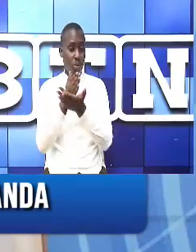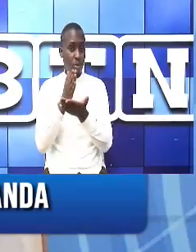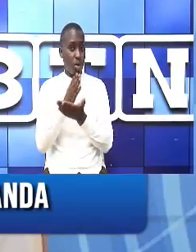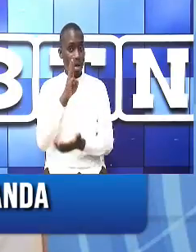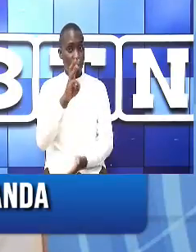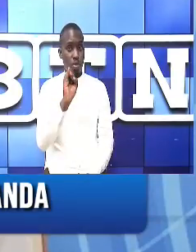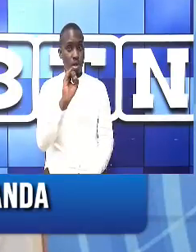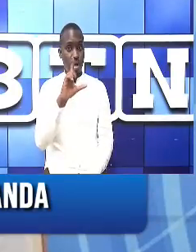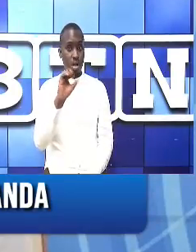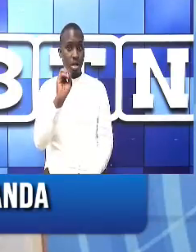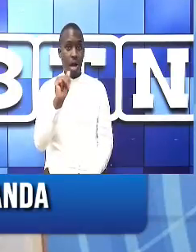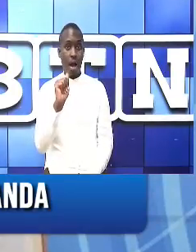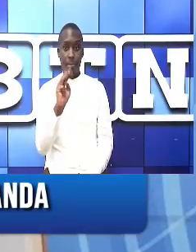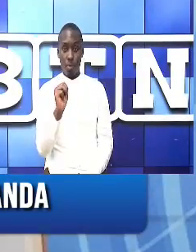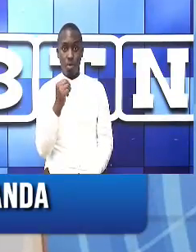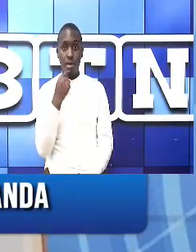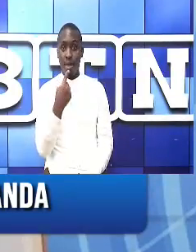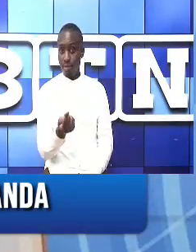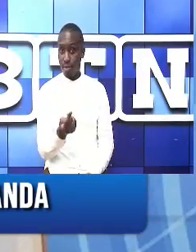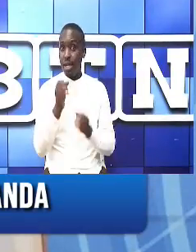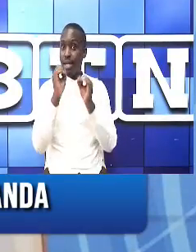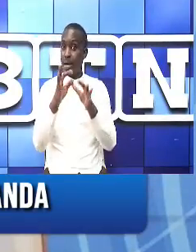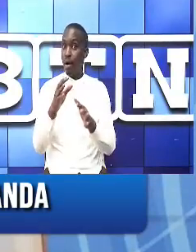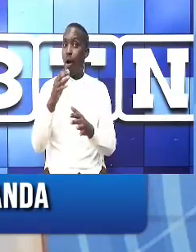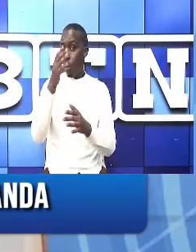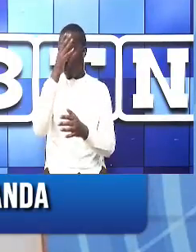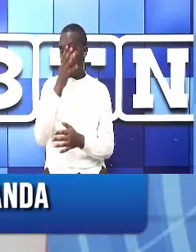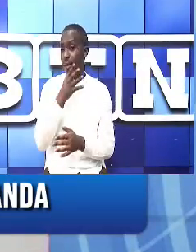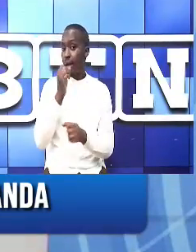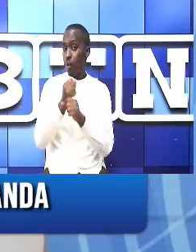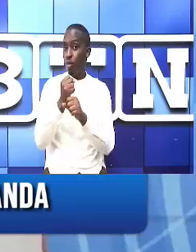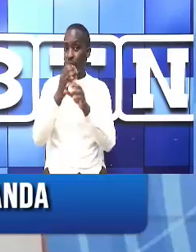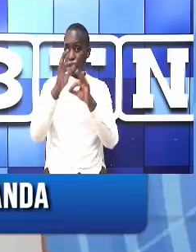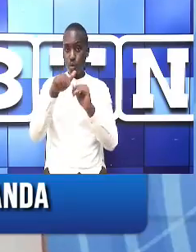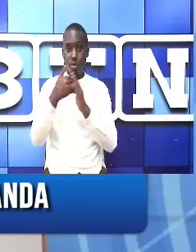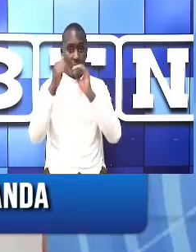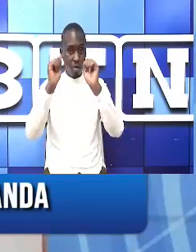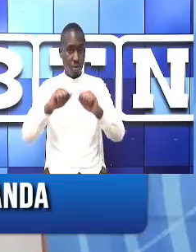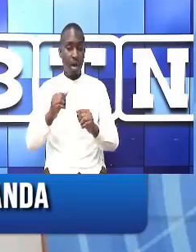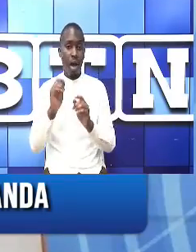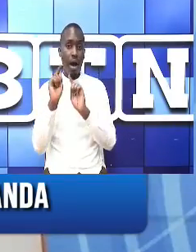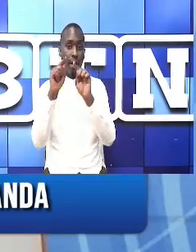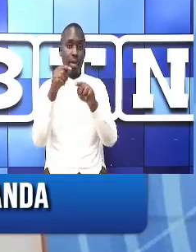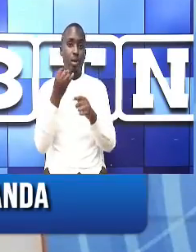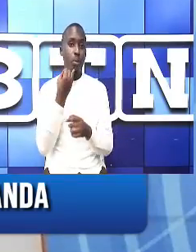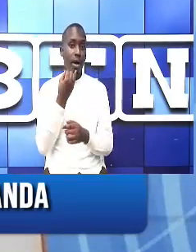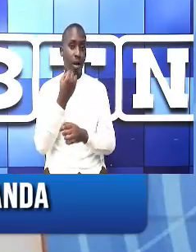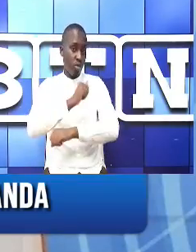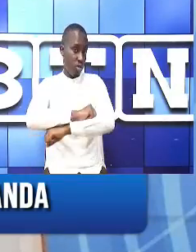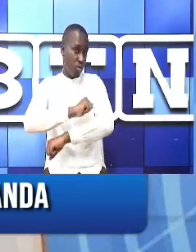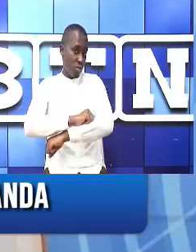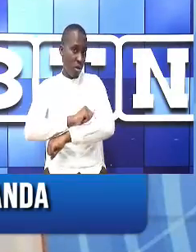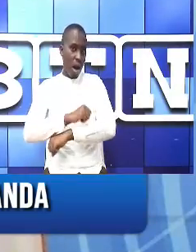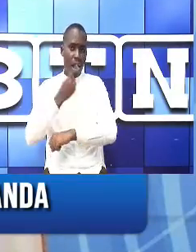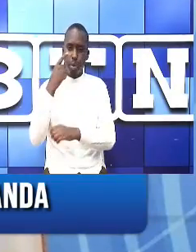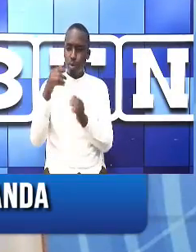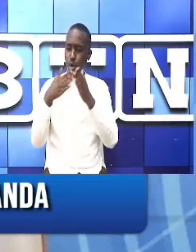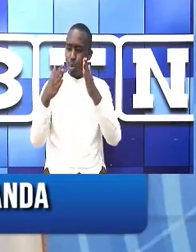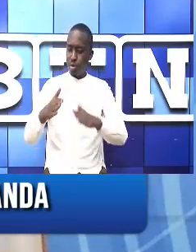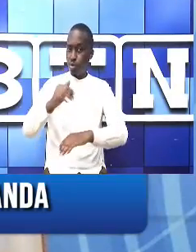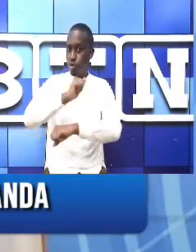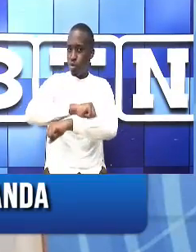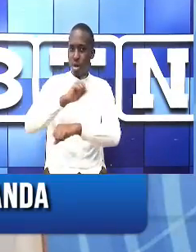yavuze nuvuga ngo niba umubyeyi yakoze uko ashobye kugeza umwana ku ishuri bagasanga umuyobozi w'ikigo cyangwa se